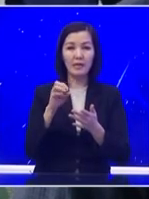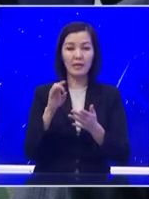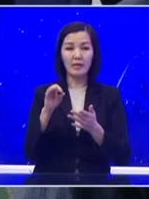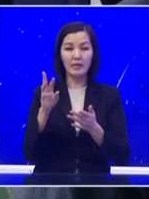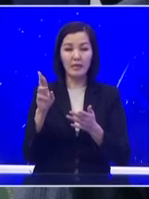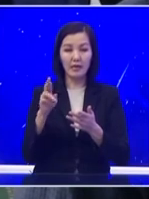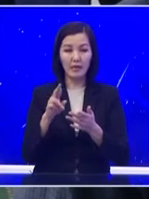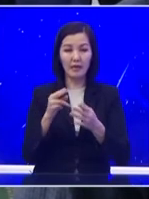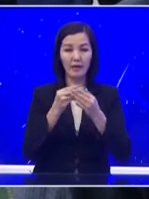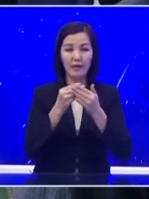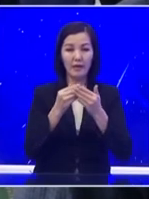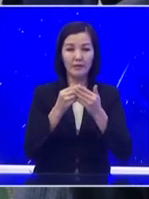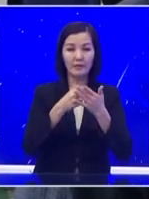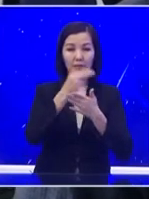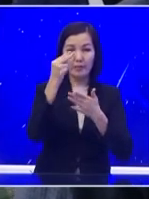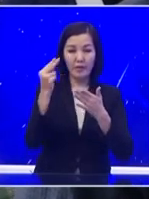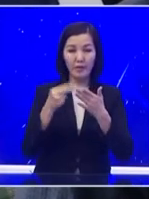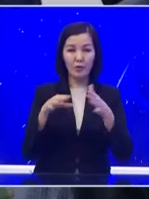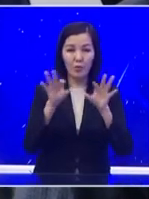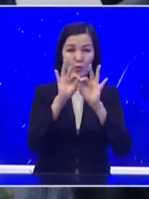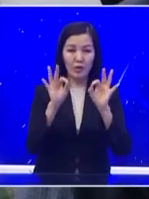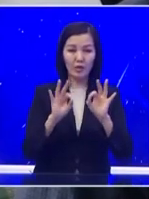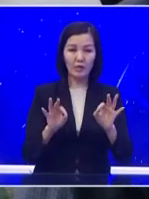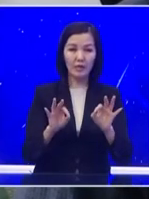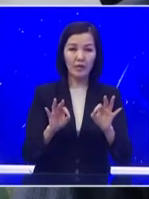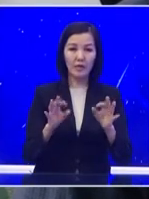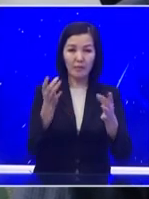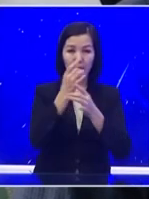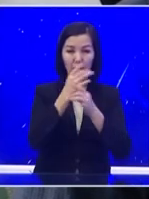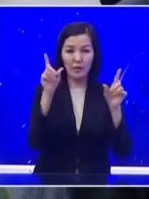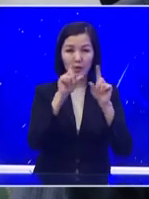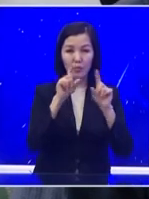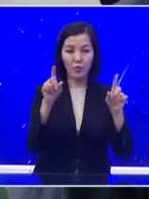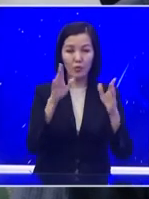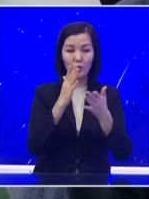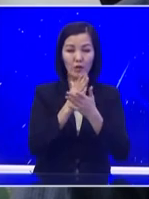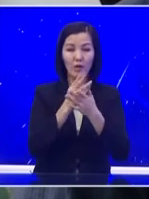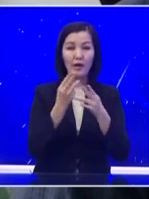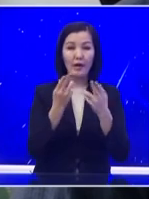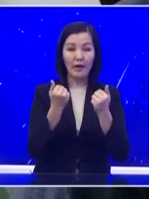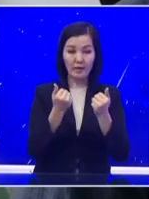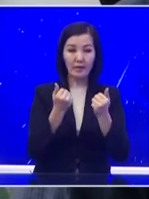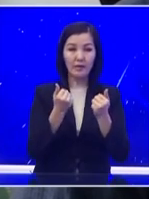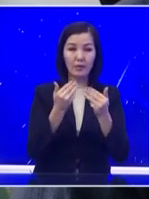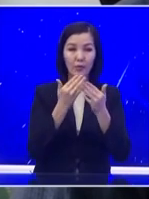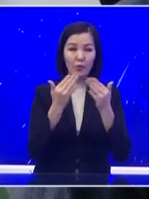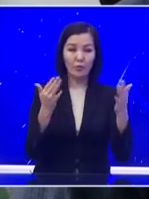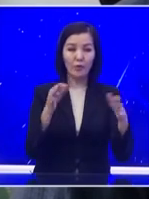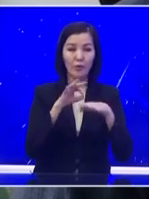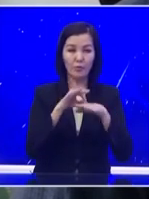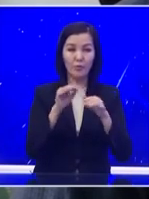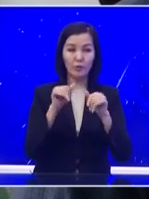бір осы бейнелеу өнеріндегі бірден бір мәдениет ошағы болғандықтан әрине осы жерде көрмемізді жасауға